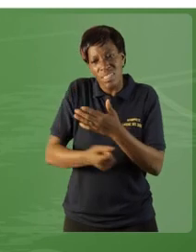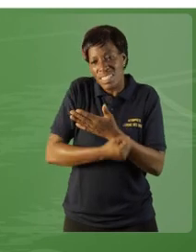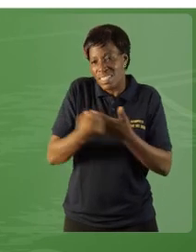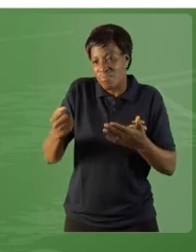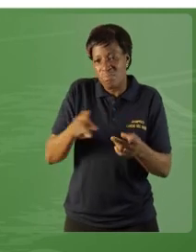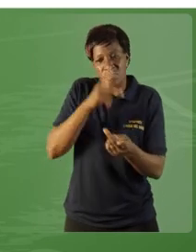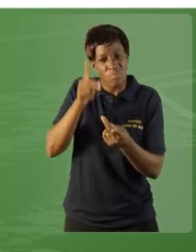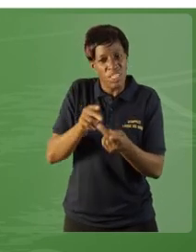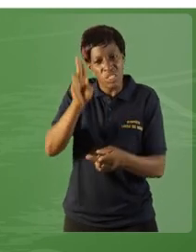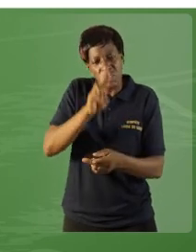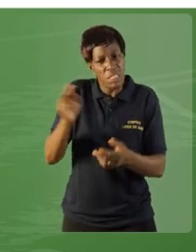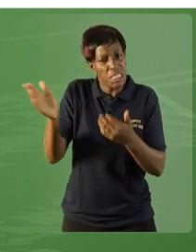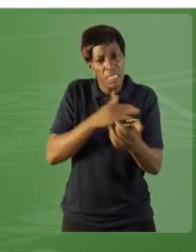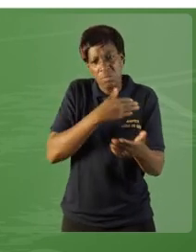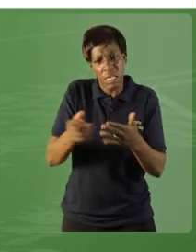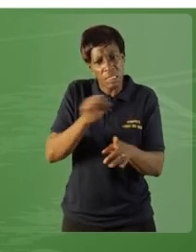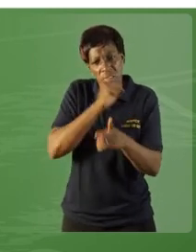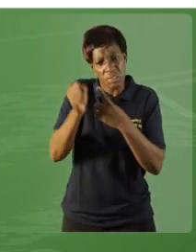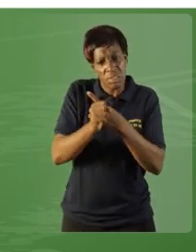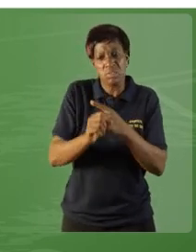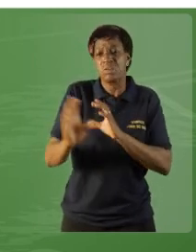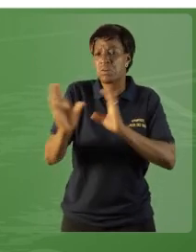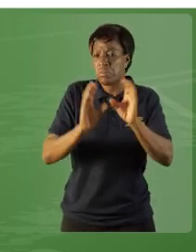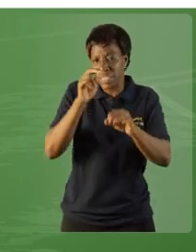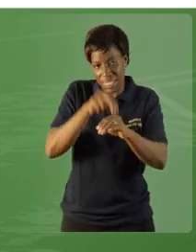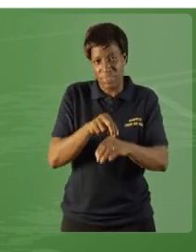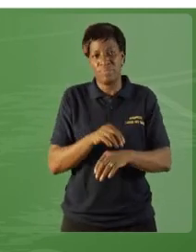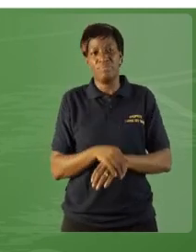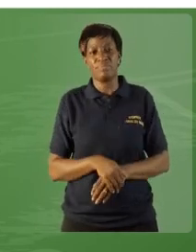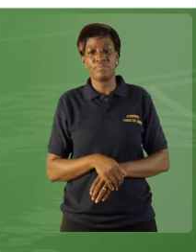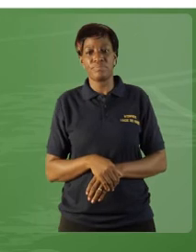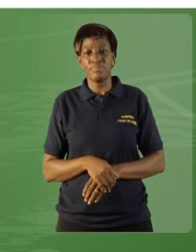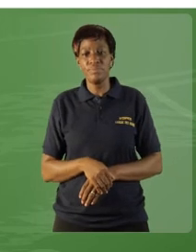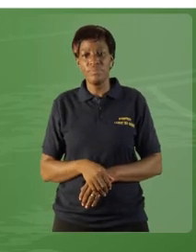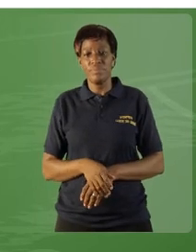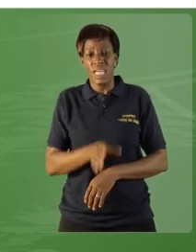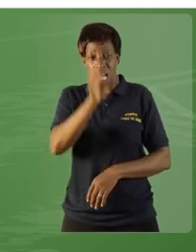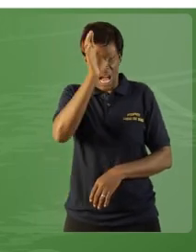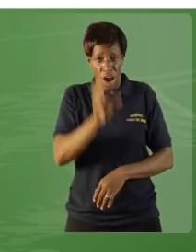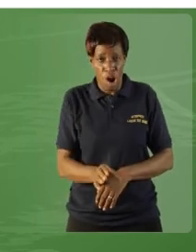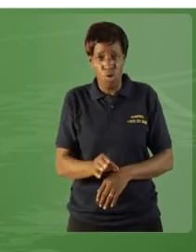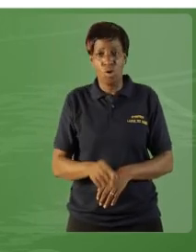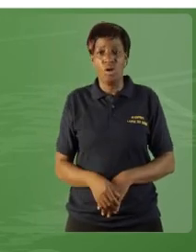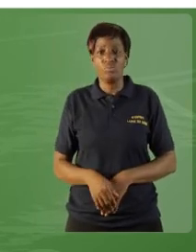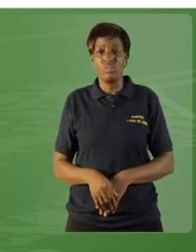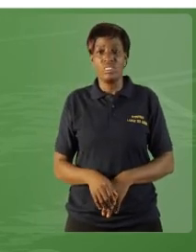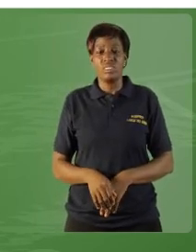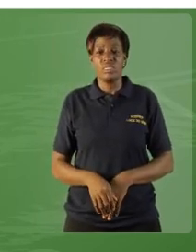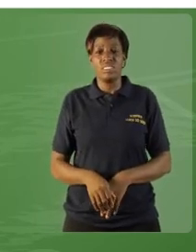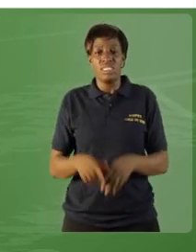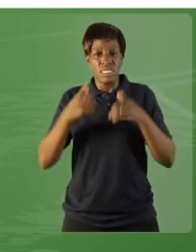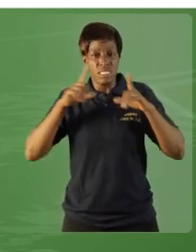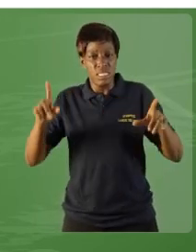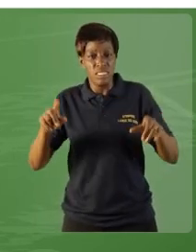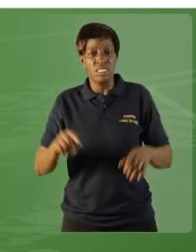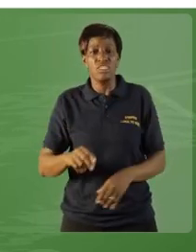utilisables dans toutes les situations de communication. Dans la colonne du registre soutenu, nous dirons que le